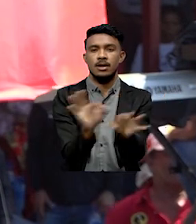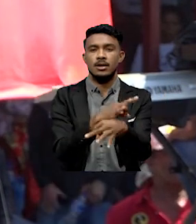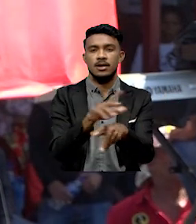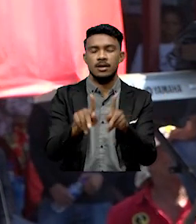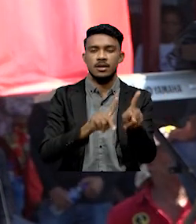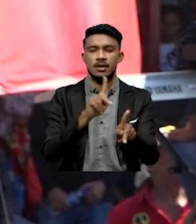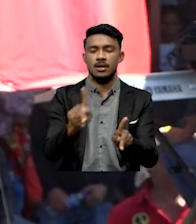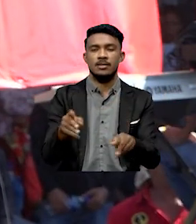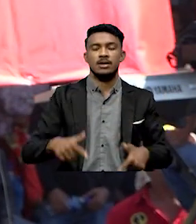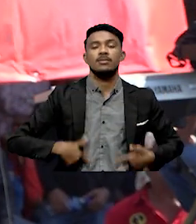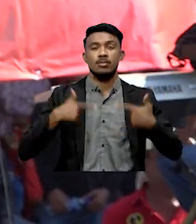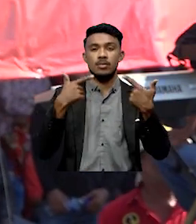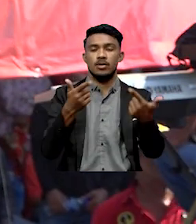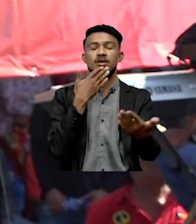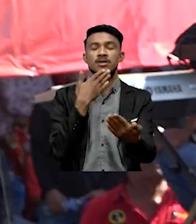moris. Dia.